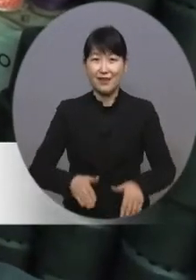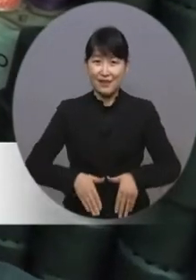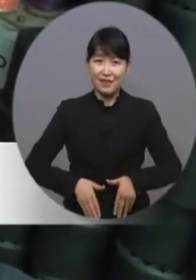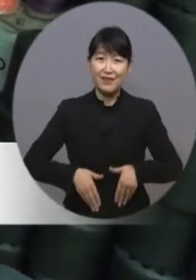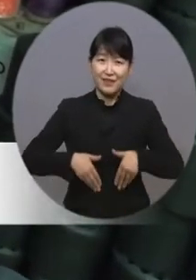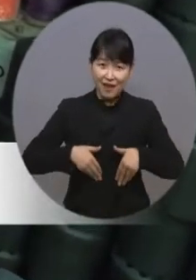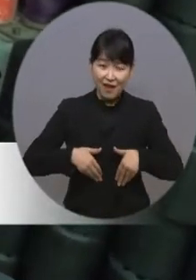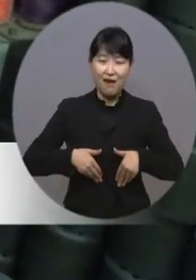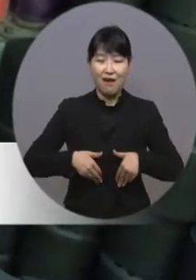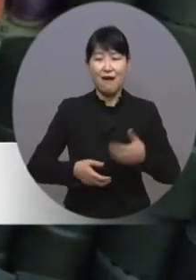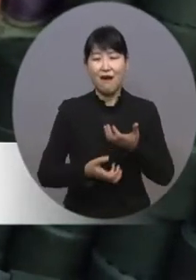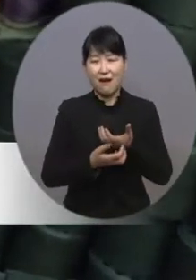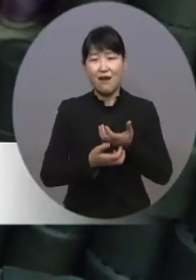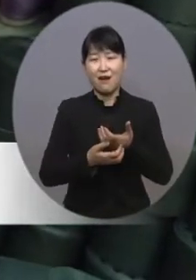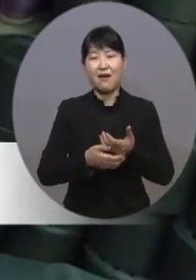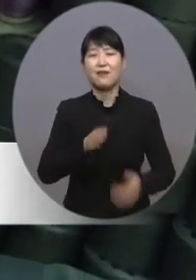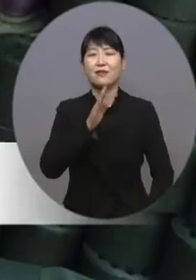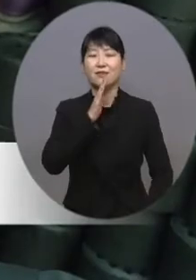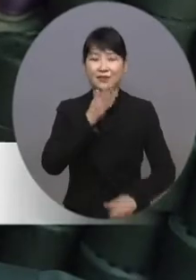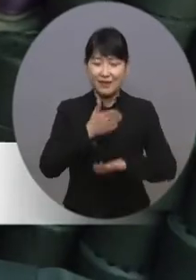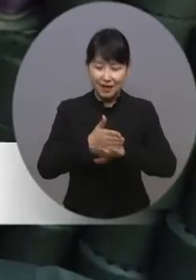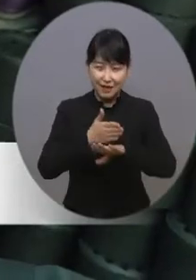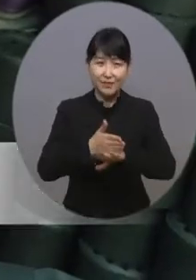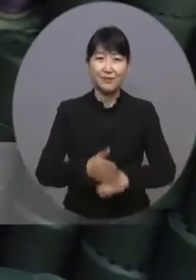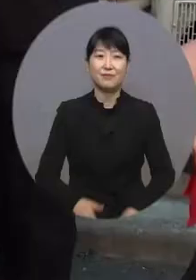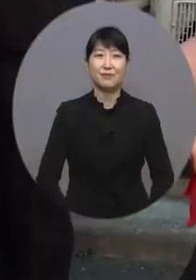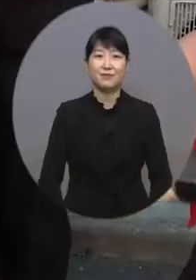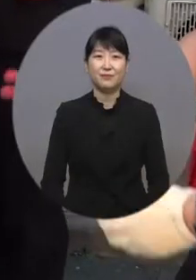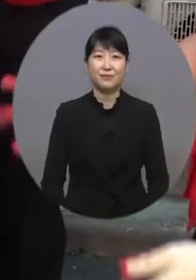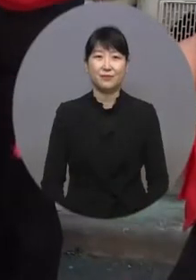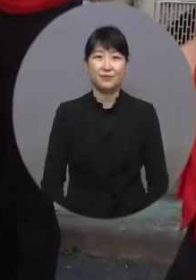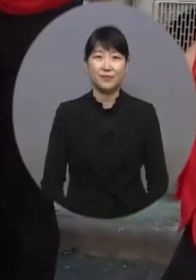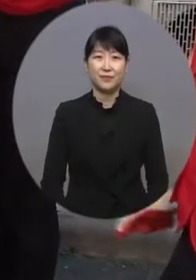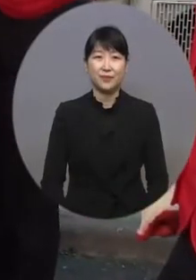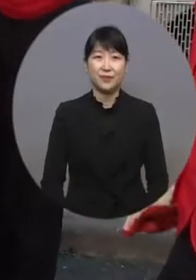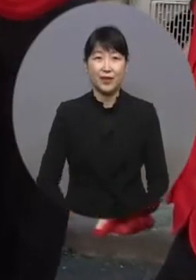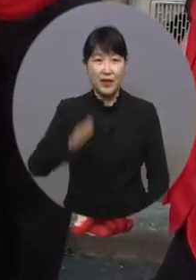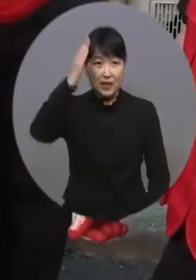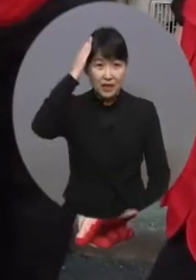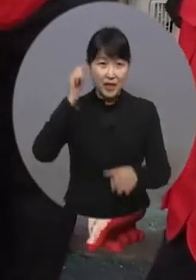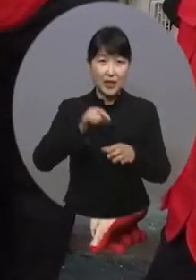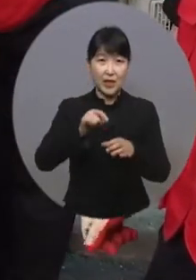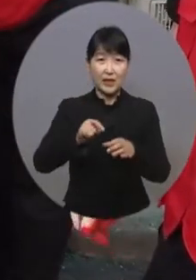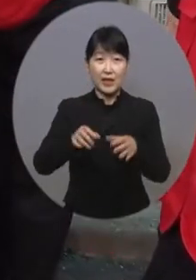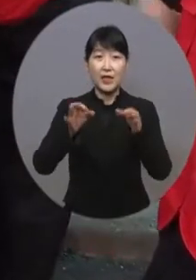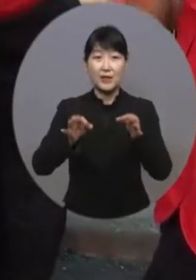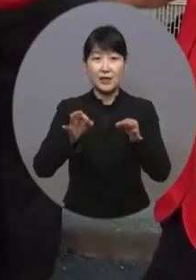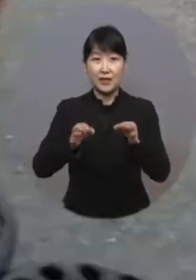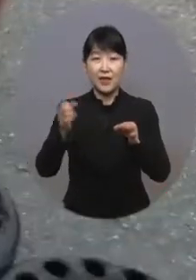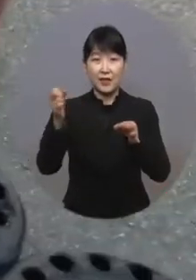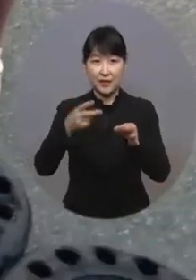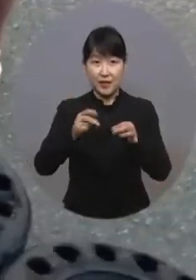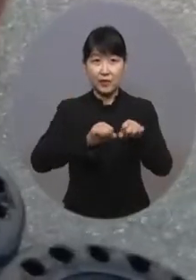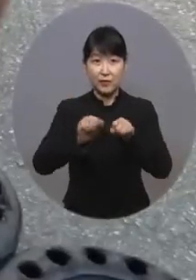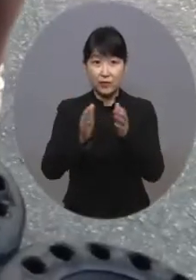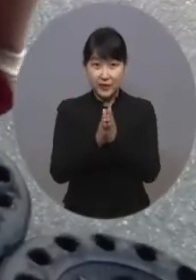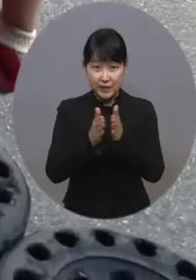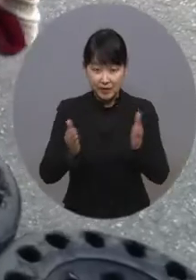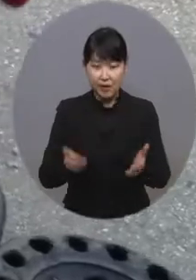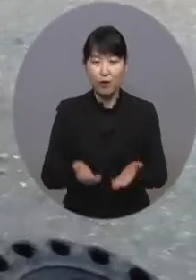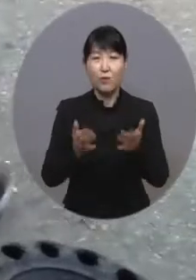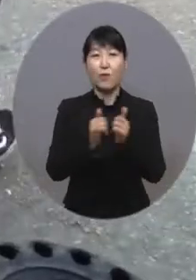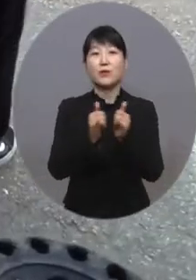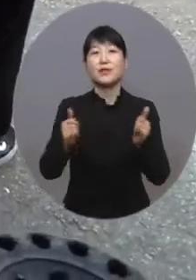뜨뜻하겠다니까. 그저 감사해요. 이번 연탄은행 재개식에 참여한 자원봉사자는 봉사를 하면서